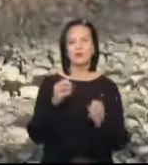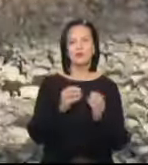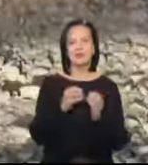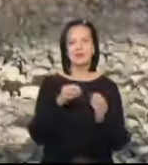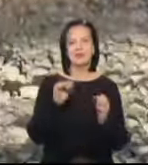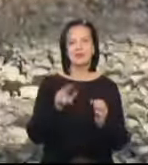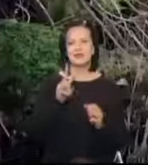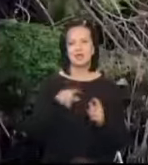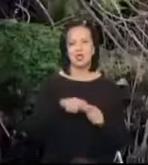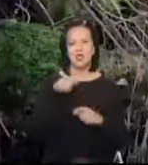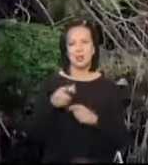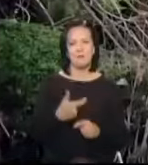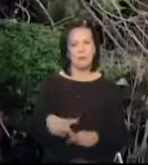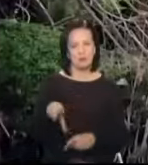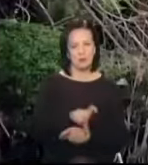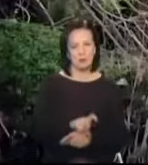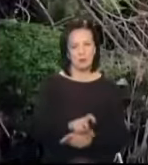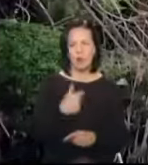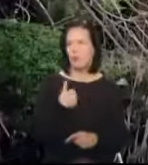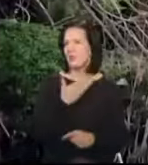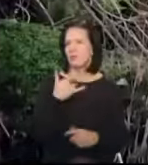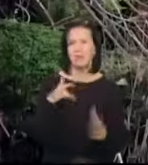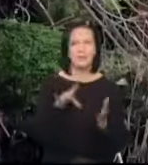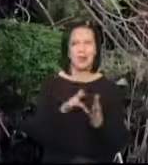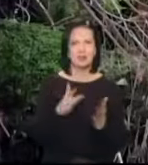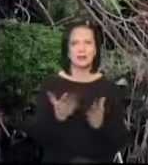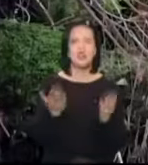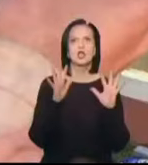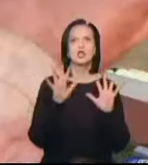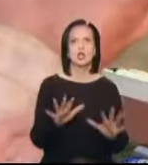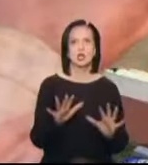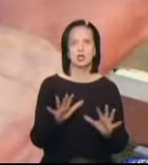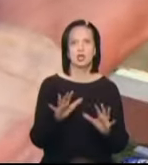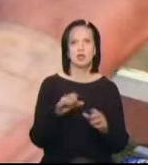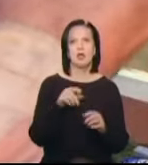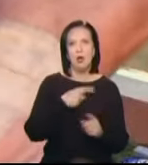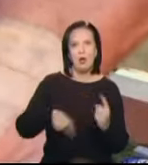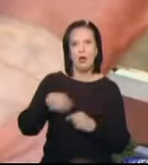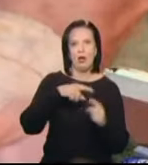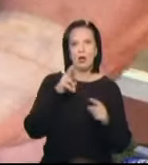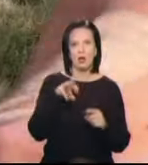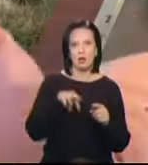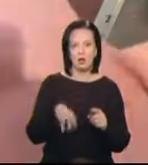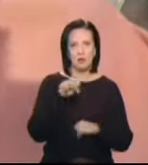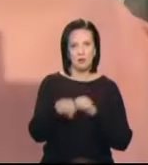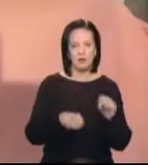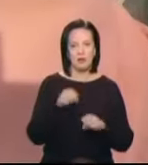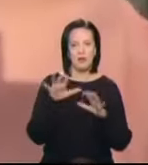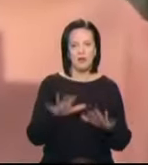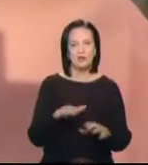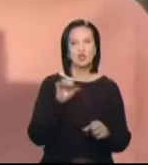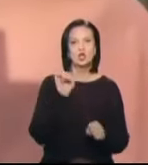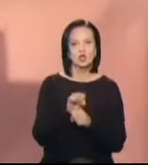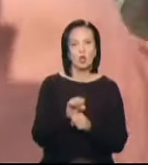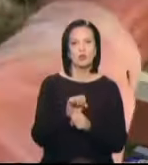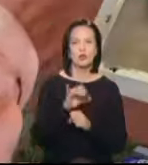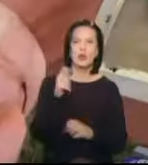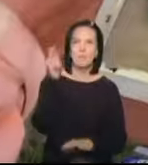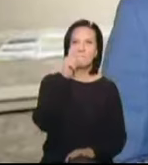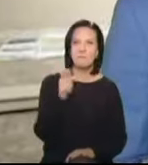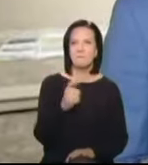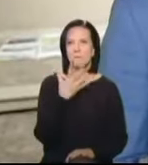10 тисяч кілометрів. У мене нема цілі суто намотувати кілометри на велосипеді, а тільки зупинятися і малювати в